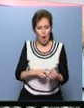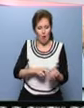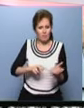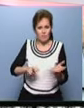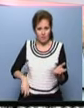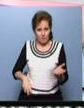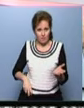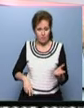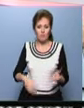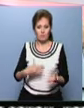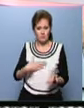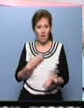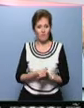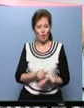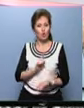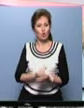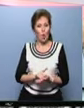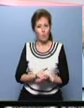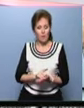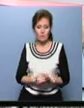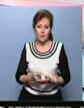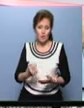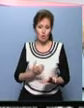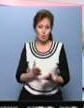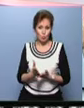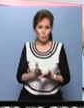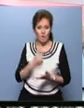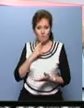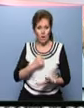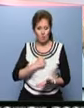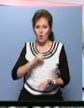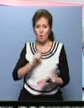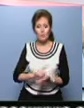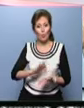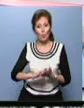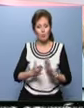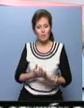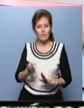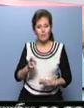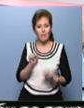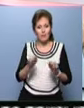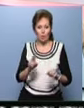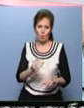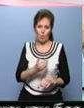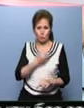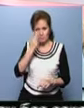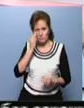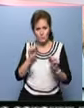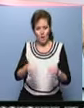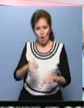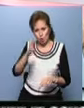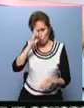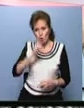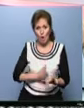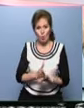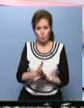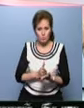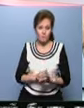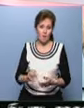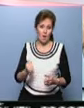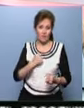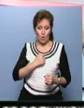армии теперь станет обязательным условием для всех мужчин, претендующих на государственную службу. Об этом накануне журналистам рассказал военный комиссар Удмуртии,